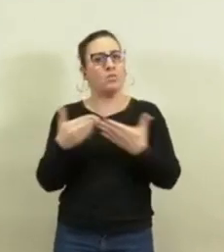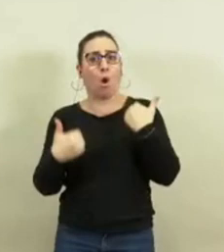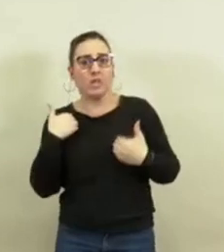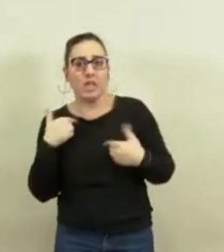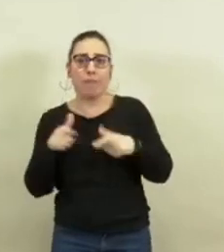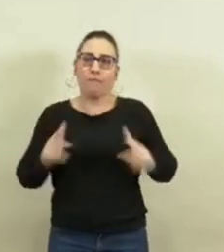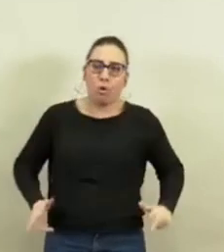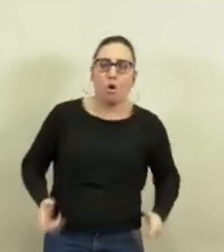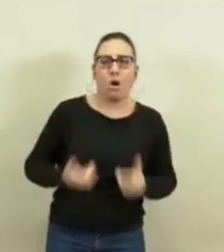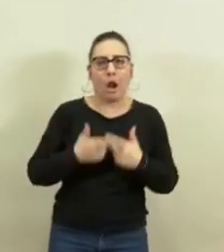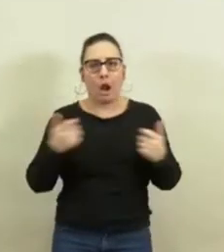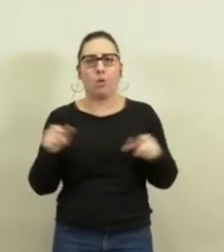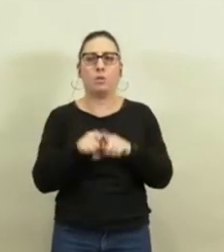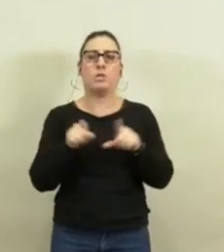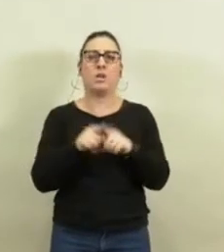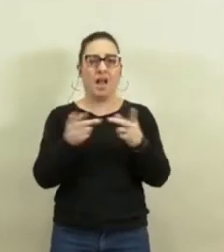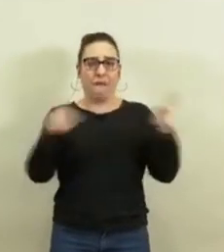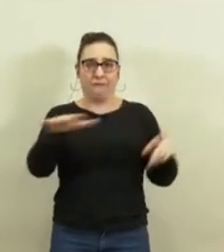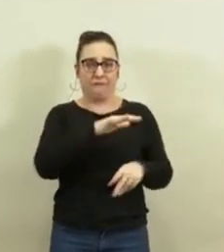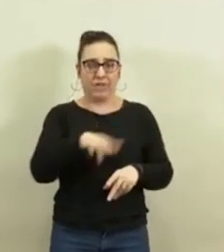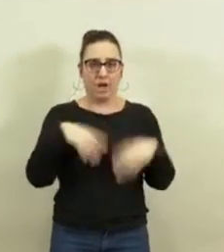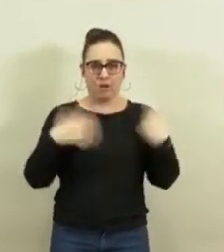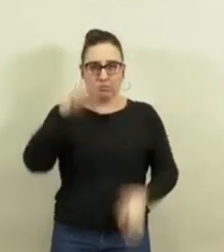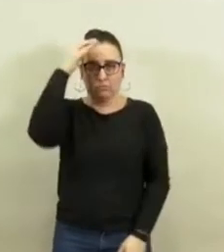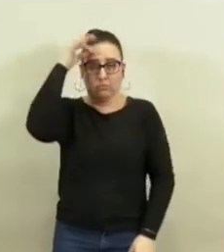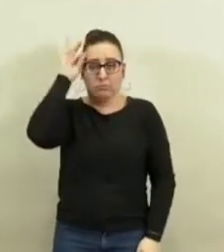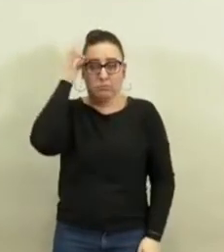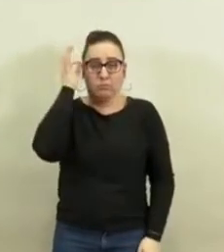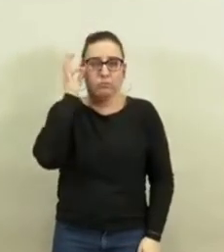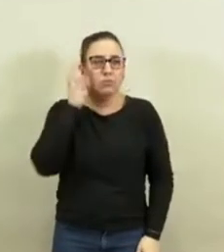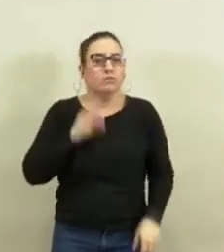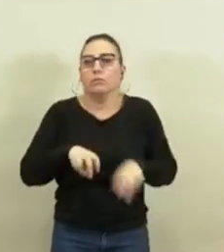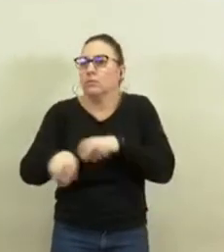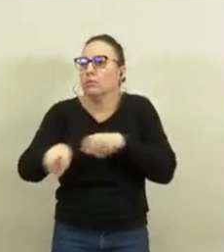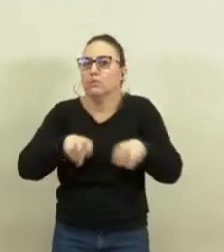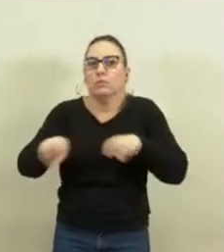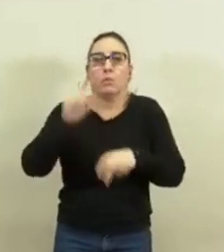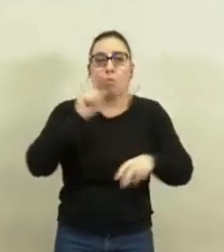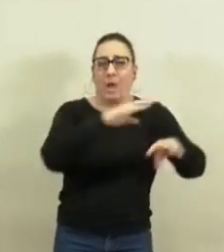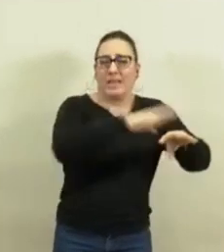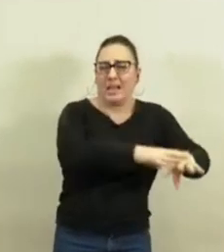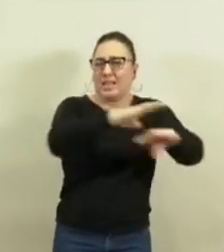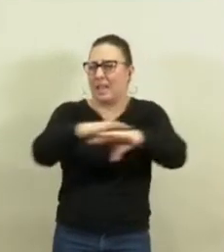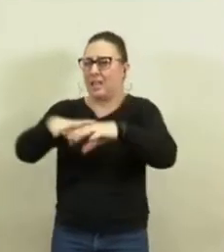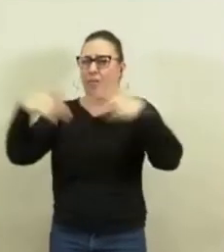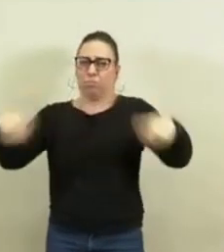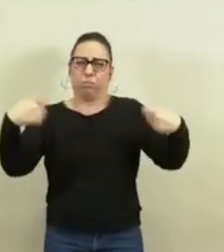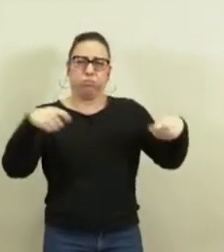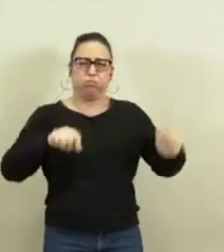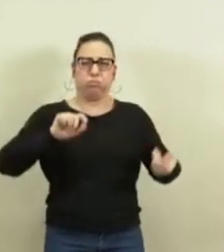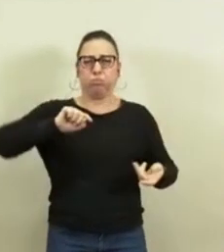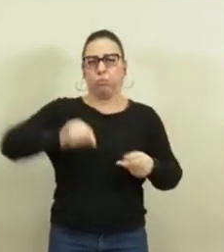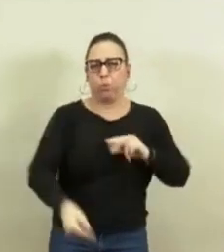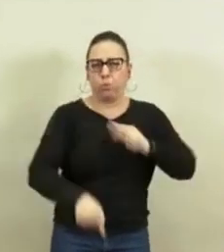handicap. Pratiquer la ville est pour eux un vrai calvaire, tant partout, dans tous les quartiers, on dénombre de trous dans la